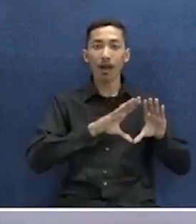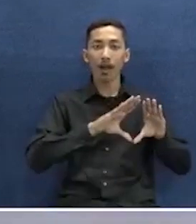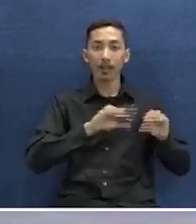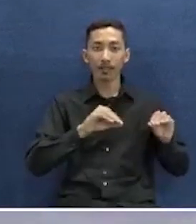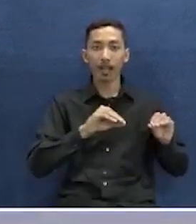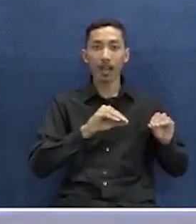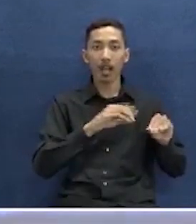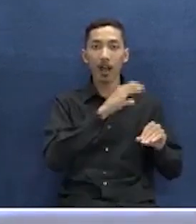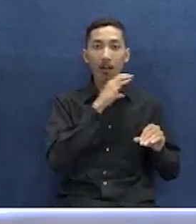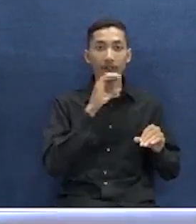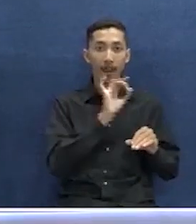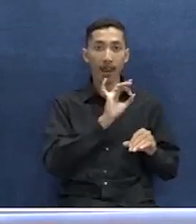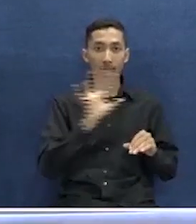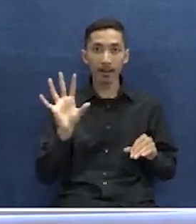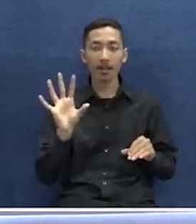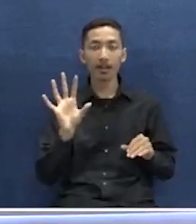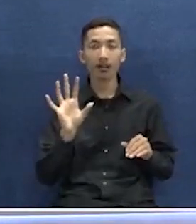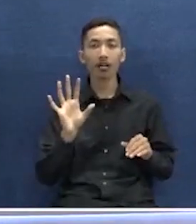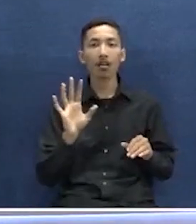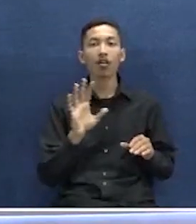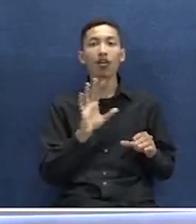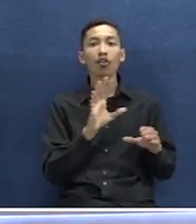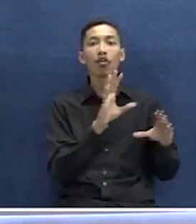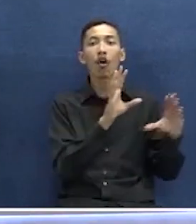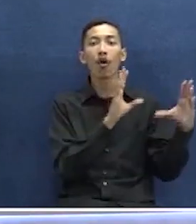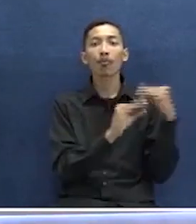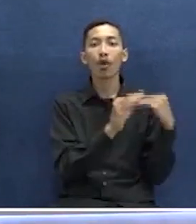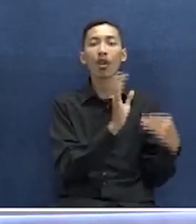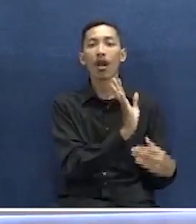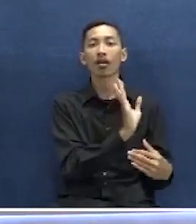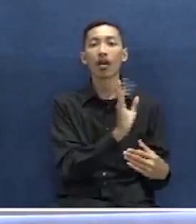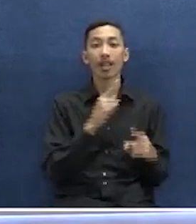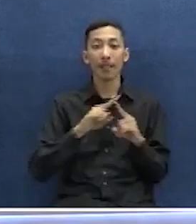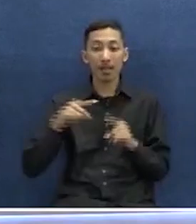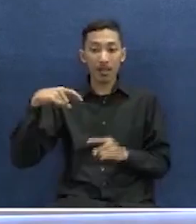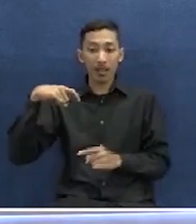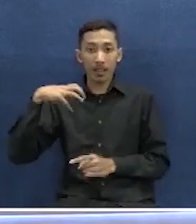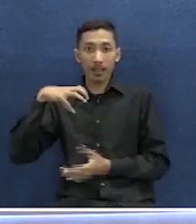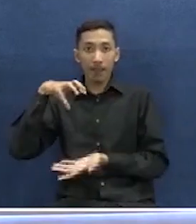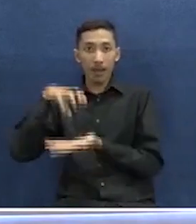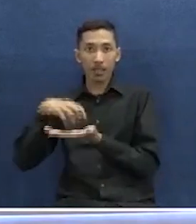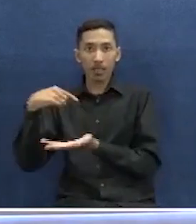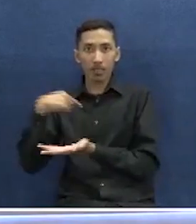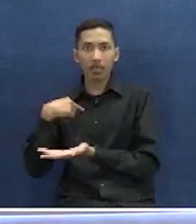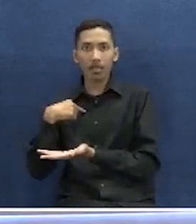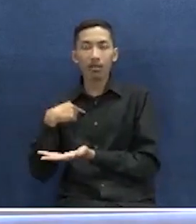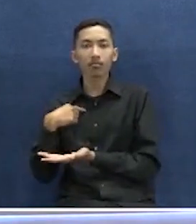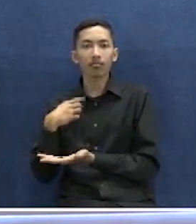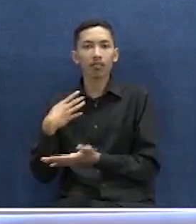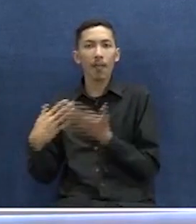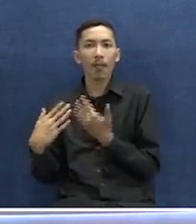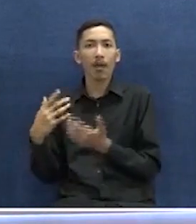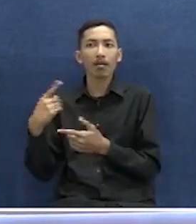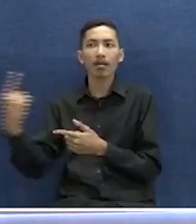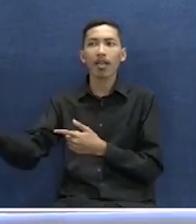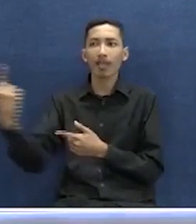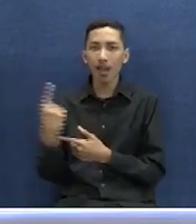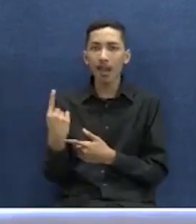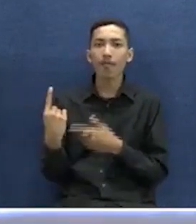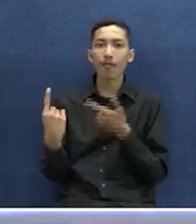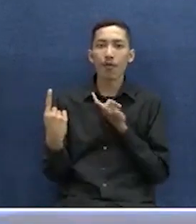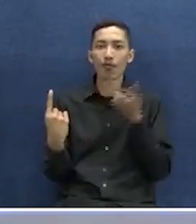dan segala macam gak ada ngobrol nggak ada apanya ditempat kami ibu-ibu bisa datang bahkan Ibu kalau saya mau coba Bikin late